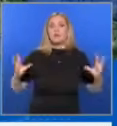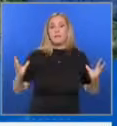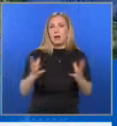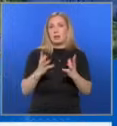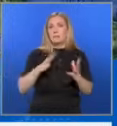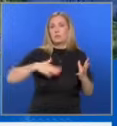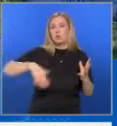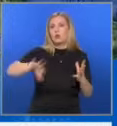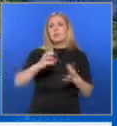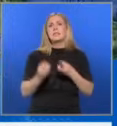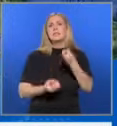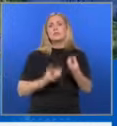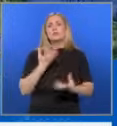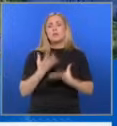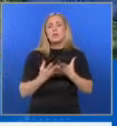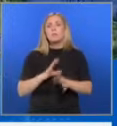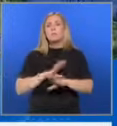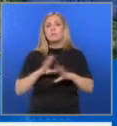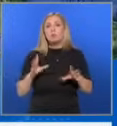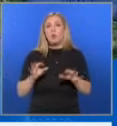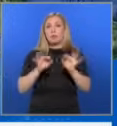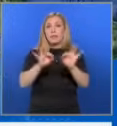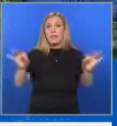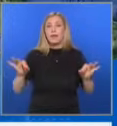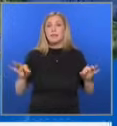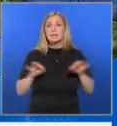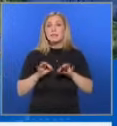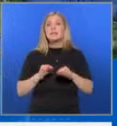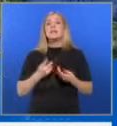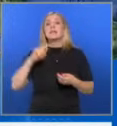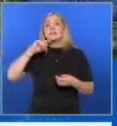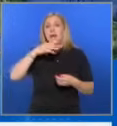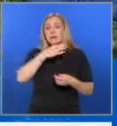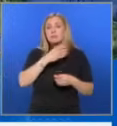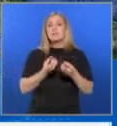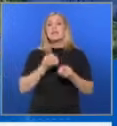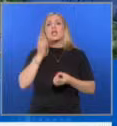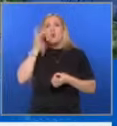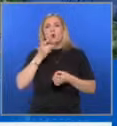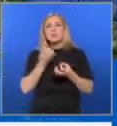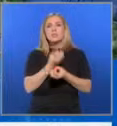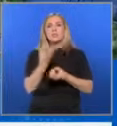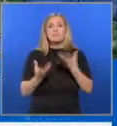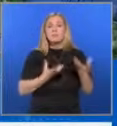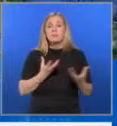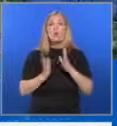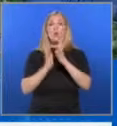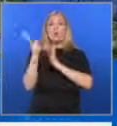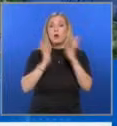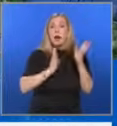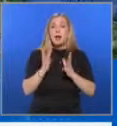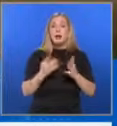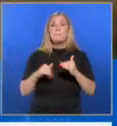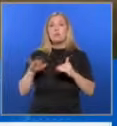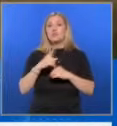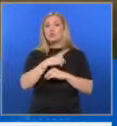и изгоряха стотици декари земеделска продукция, житни култури, розови насъждения и над 100 декари гора.